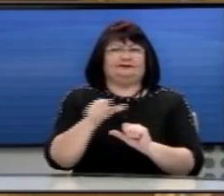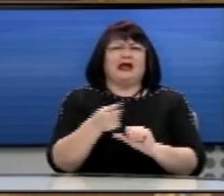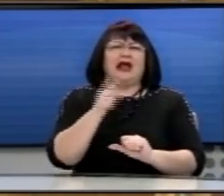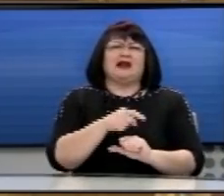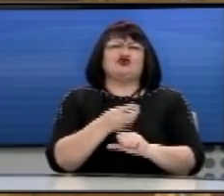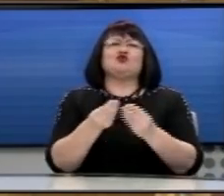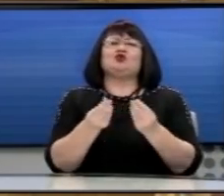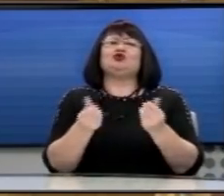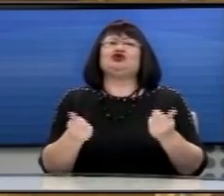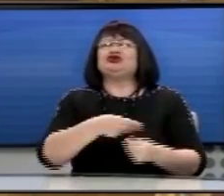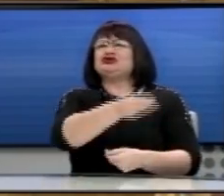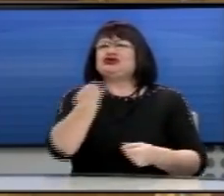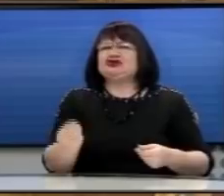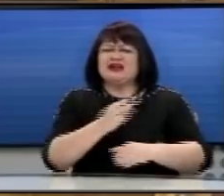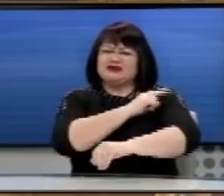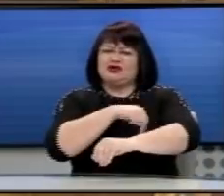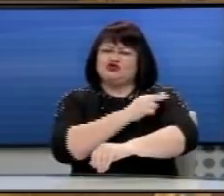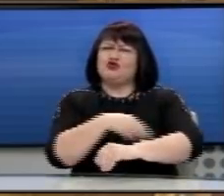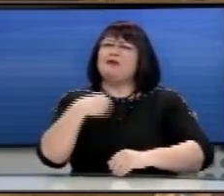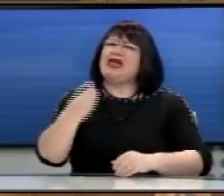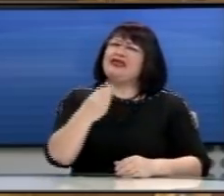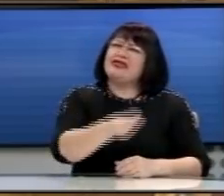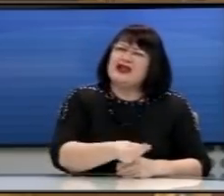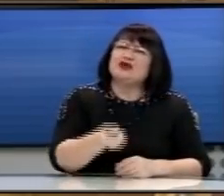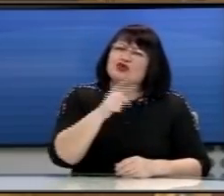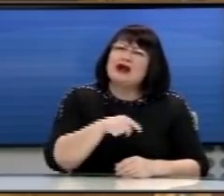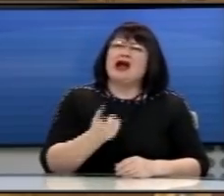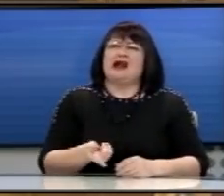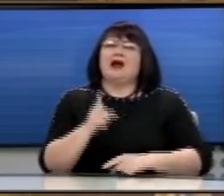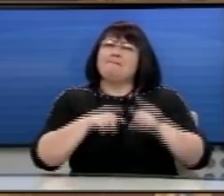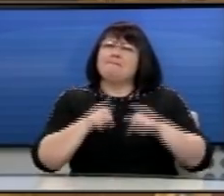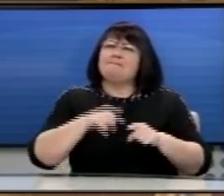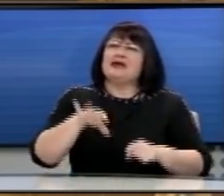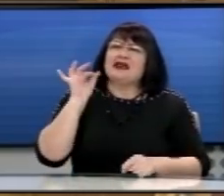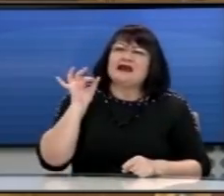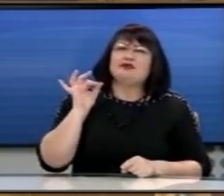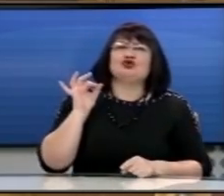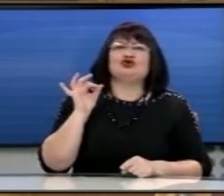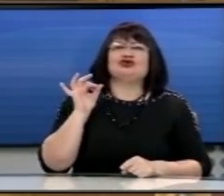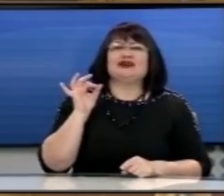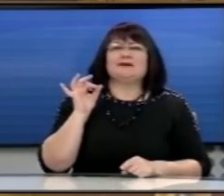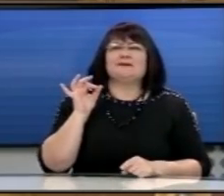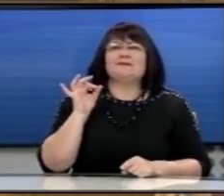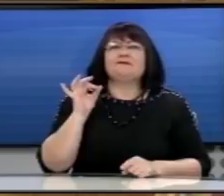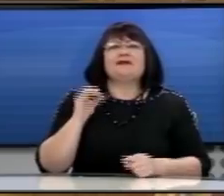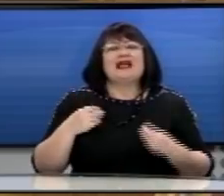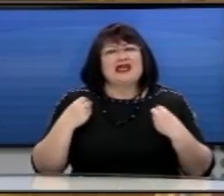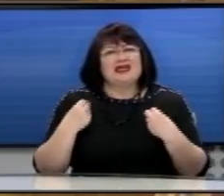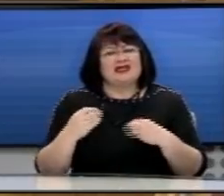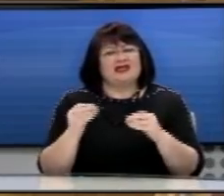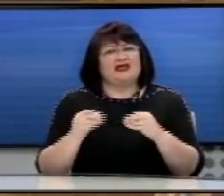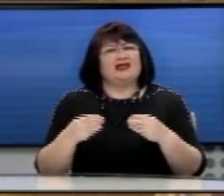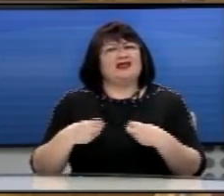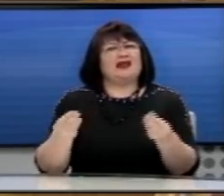ουσιών σε νοσοκομιακές μονάδες, σε ορισμένες των περιπτώσεων, έσπρωξαν τις πιάτσες και